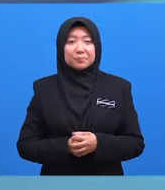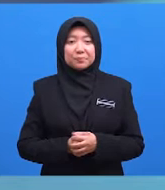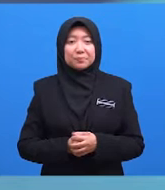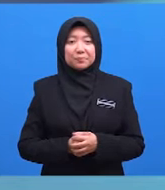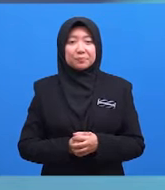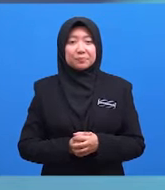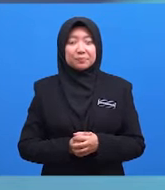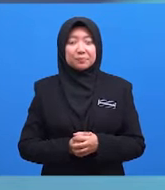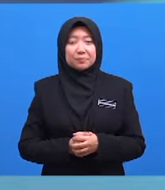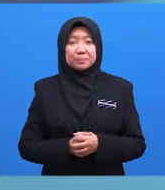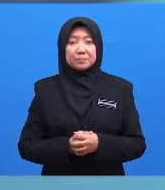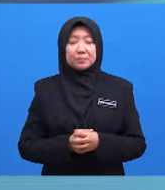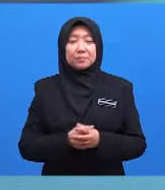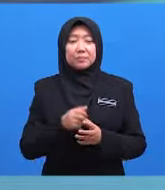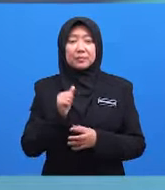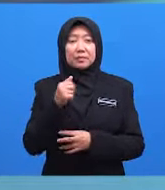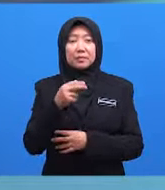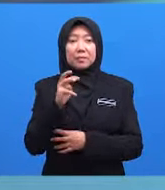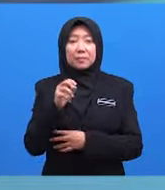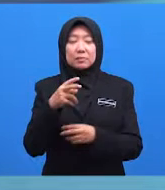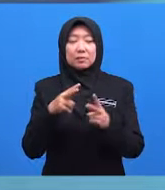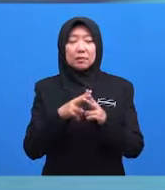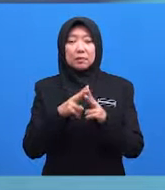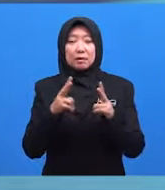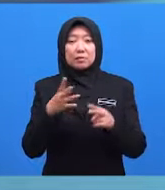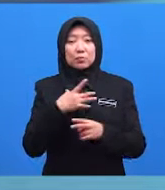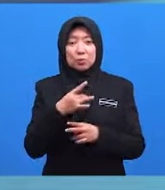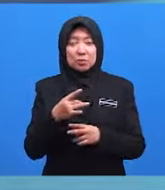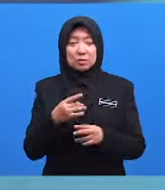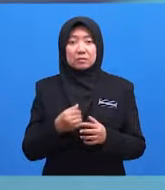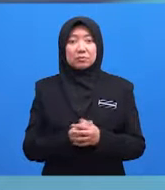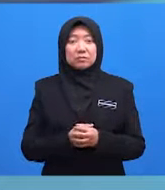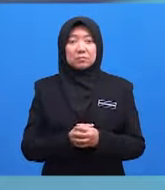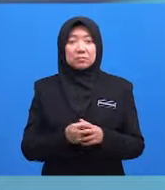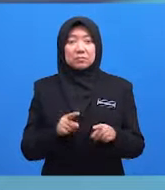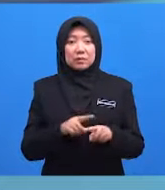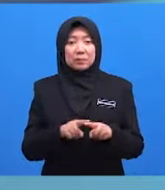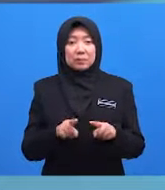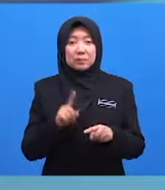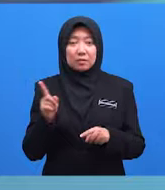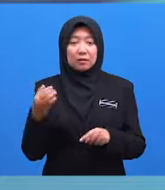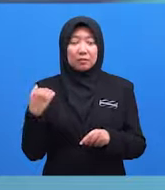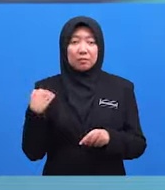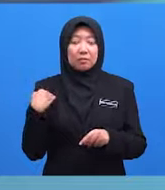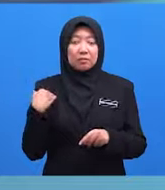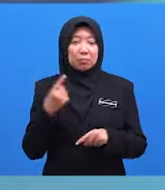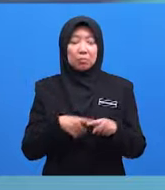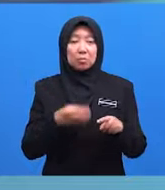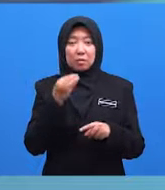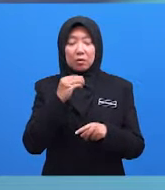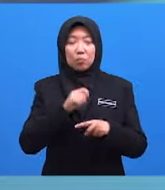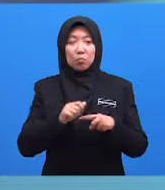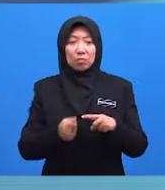Ahmad sangat sukakan spaghetti aglio olio, tetapi dia mempunyai alahan terhadap udang.